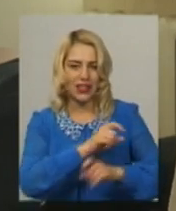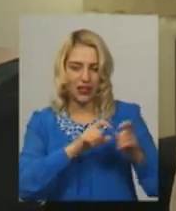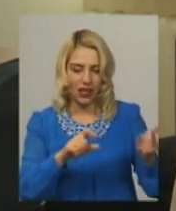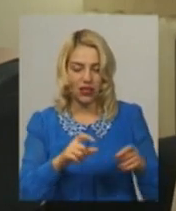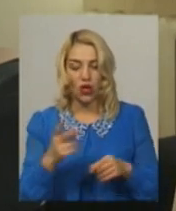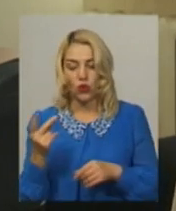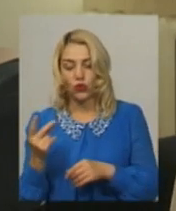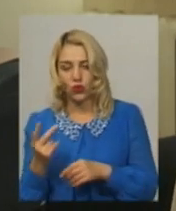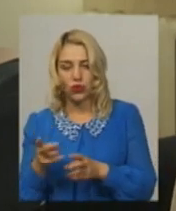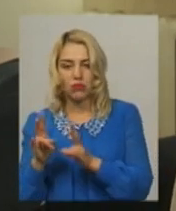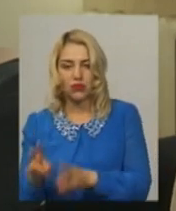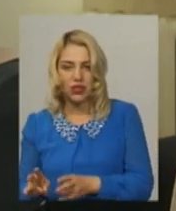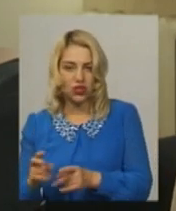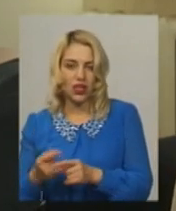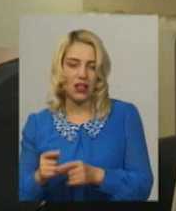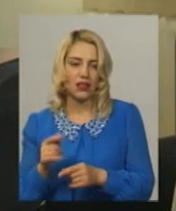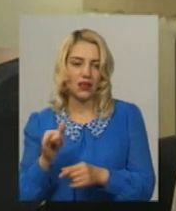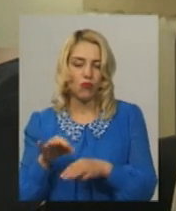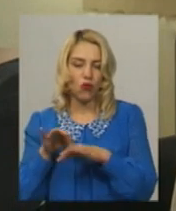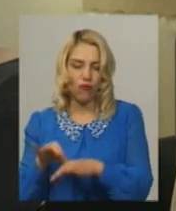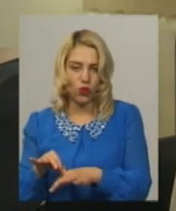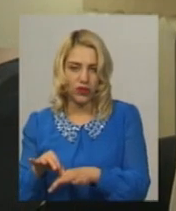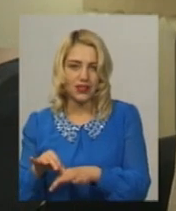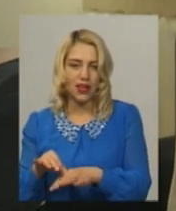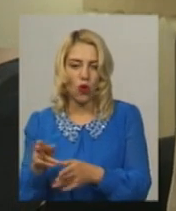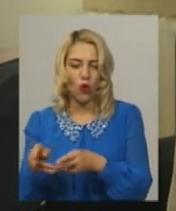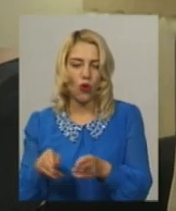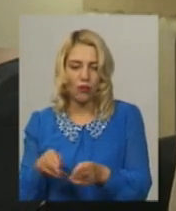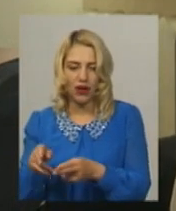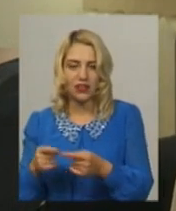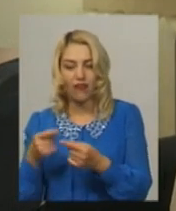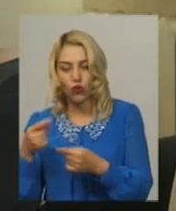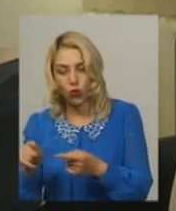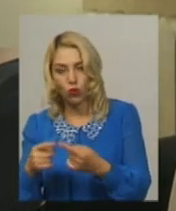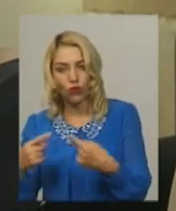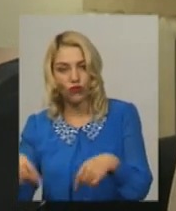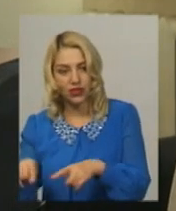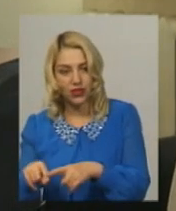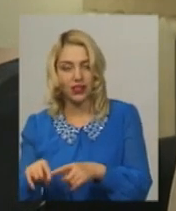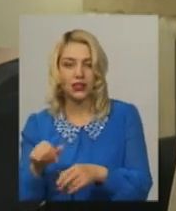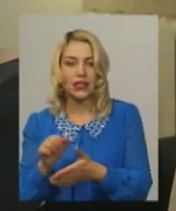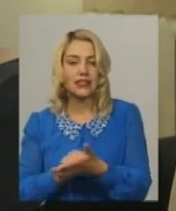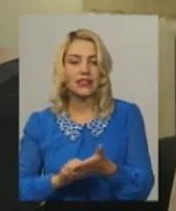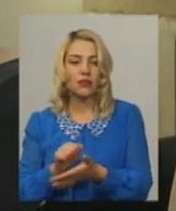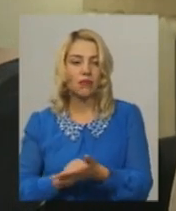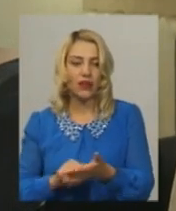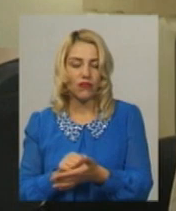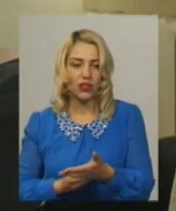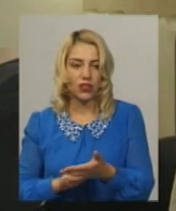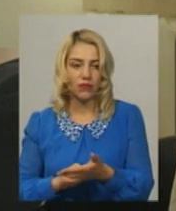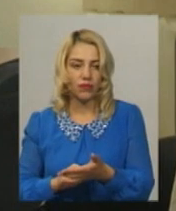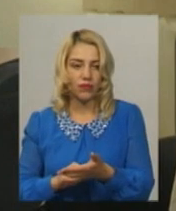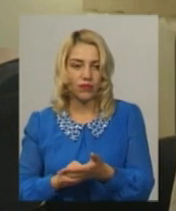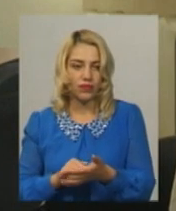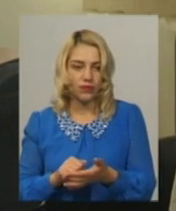Другий постраждалий, проводиться операція в другому відділенні з приводу остеосинтезу